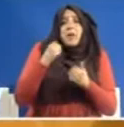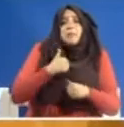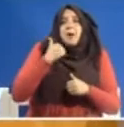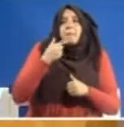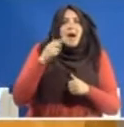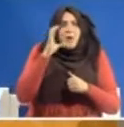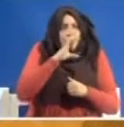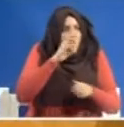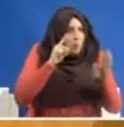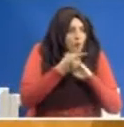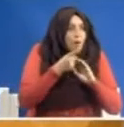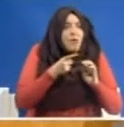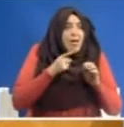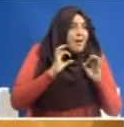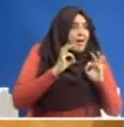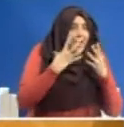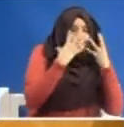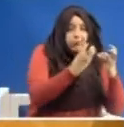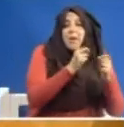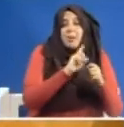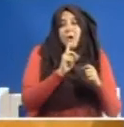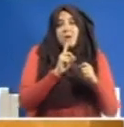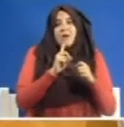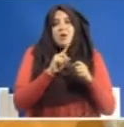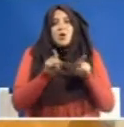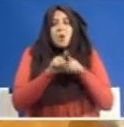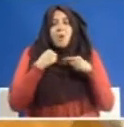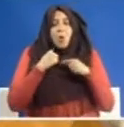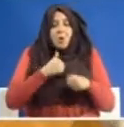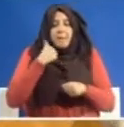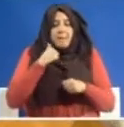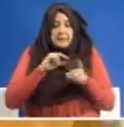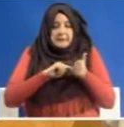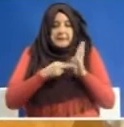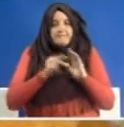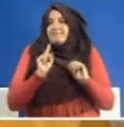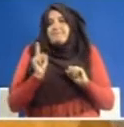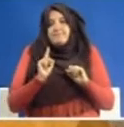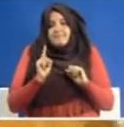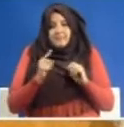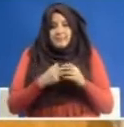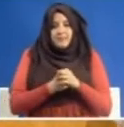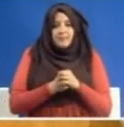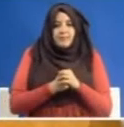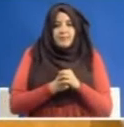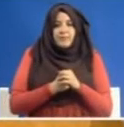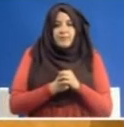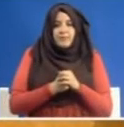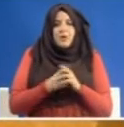أن يتجاوز هذه ويدخل إلى المواقع التي يريدها إلى آخره. إذن هناك نحن لا نريد المنع، لأن